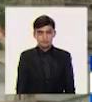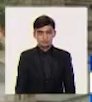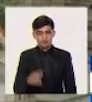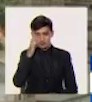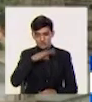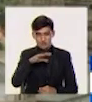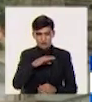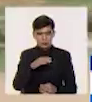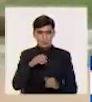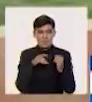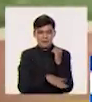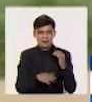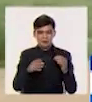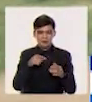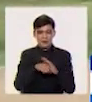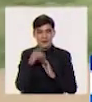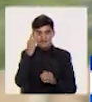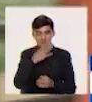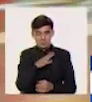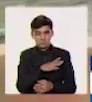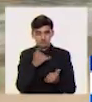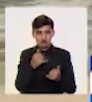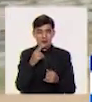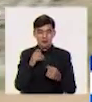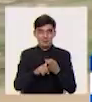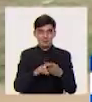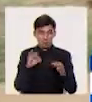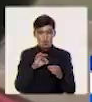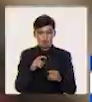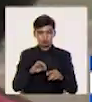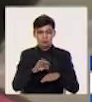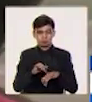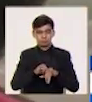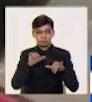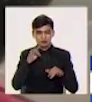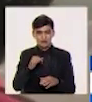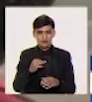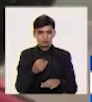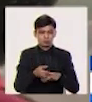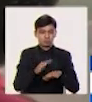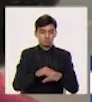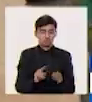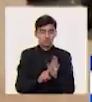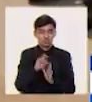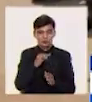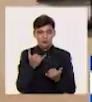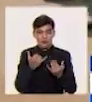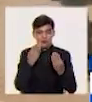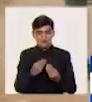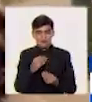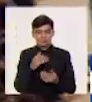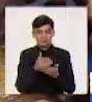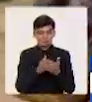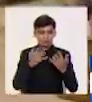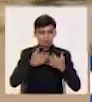Әлем бойынша кедей елдердің көшін бастайтын Африканың жағдайы коронавирус инфекциясы өршігеннен бері тым мүшкіл болып барады. Дәл бүгінгі күннің